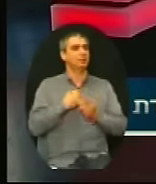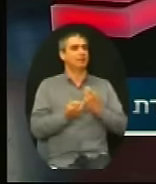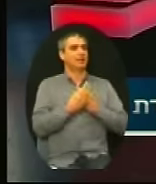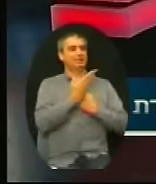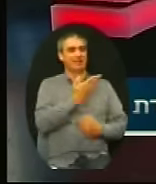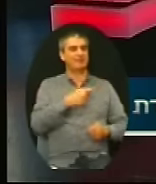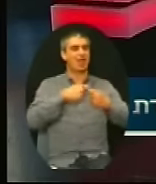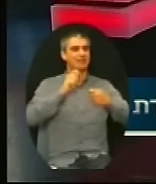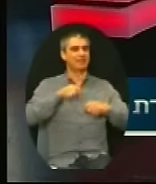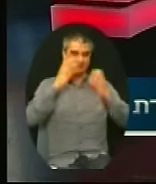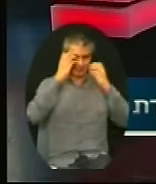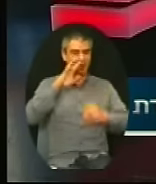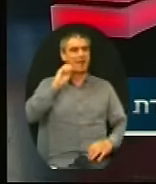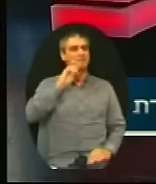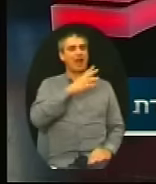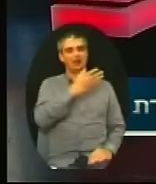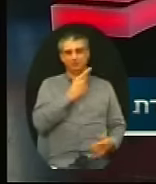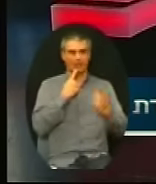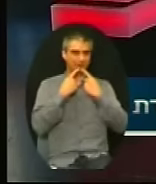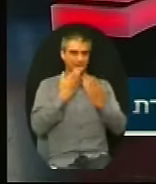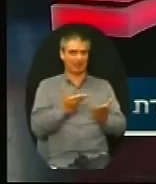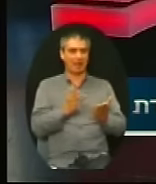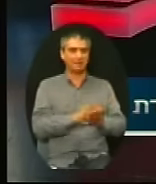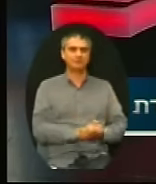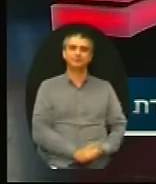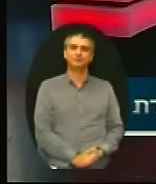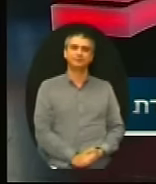את חברת הכנסת מיכאלי לשיחה הזאת.